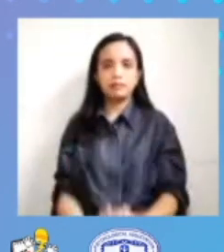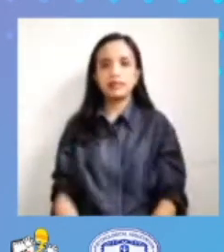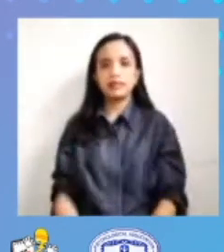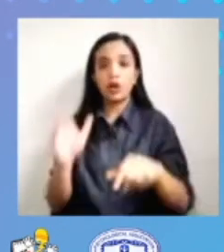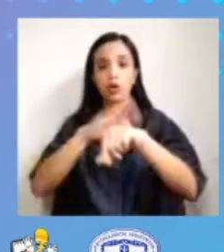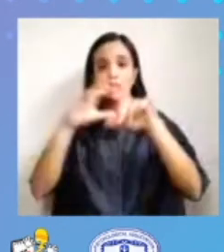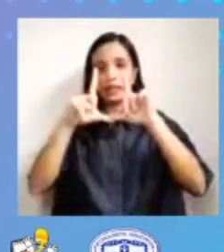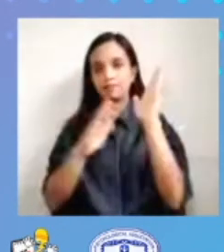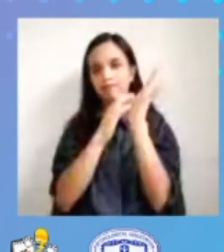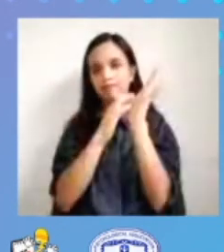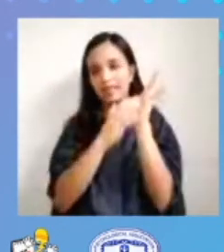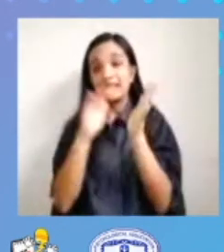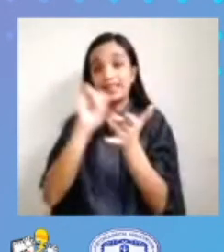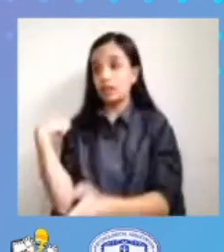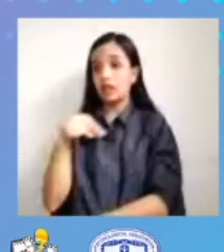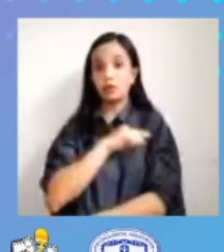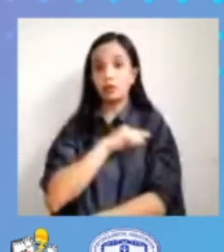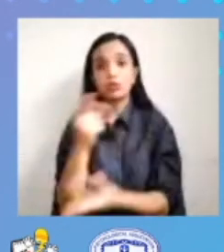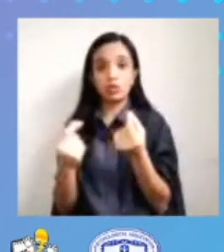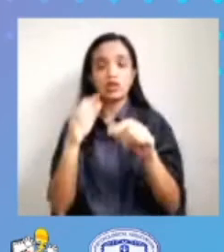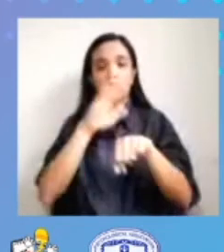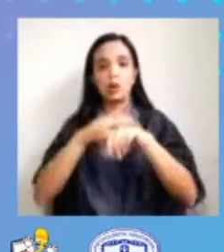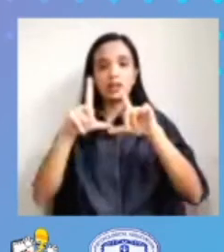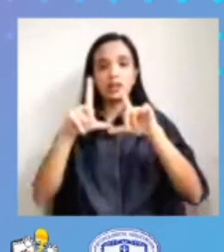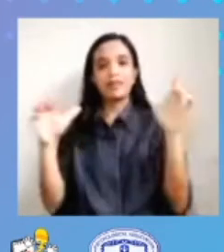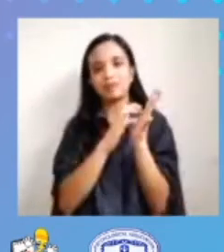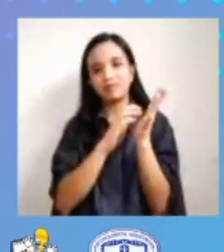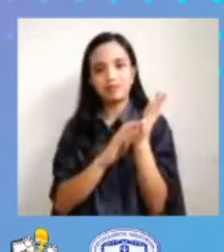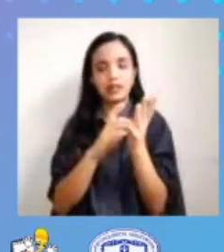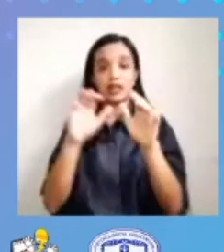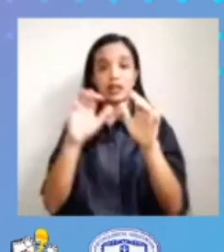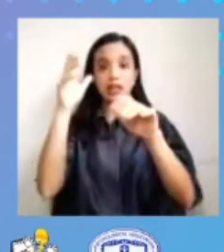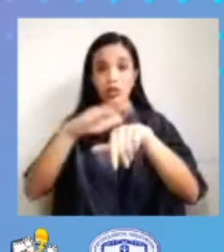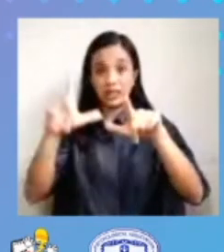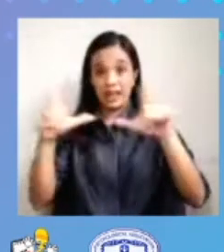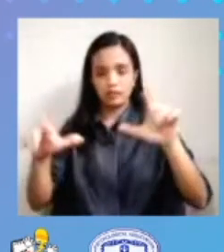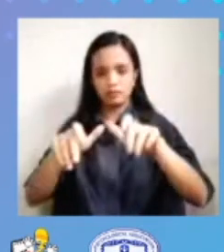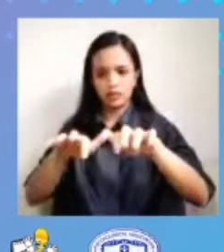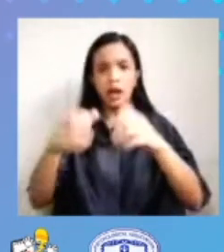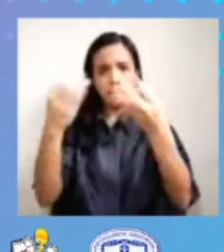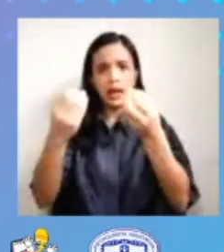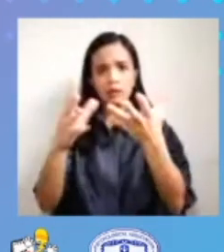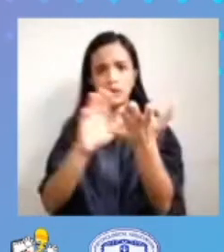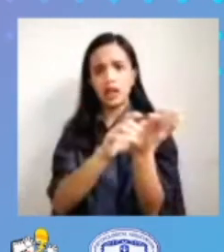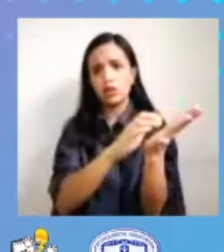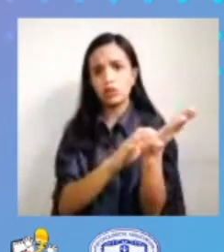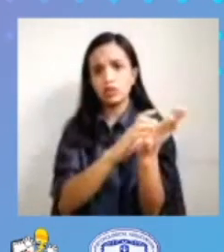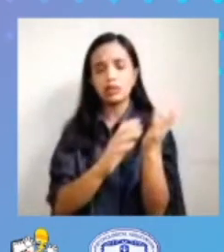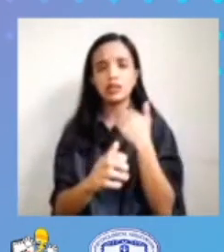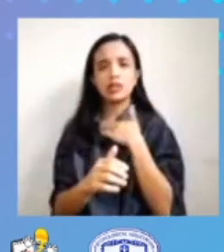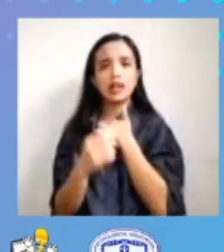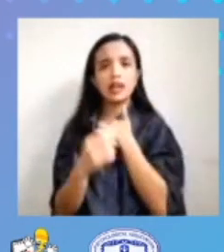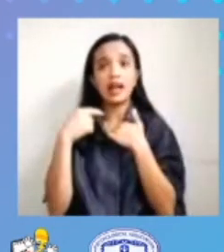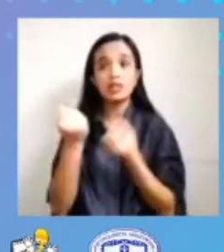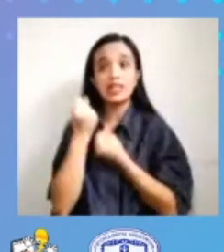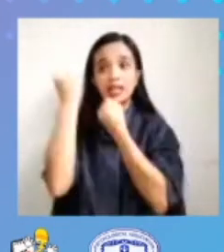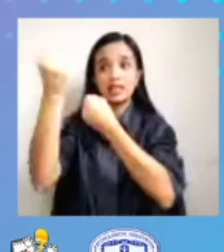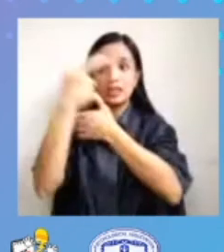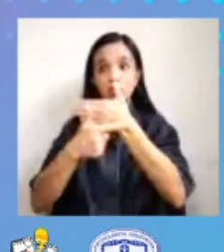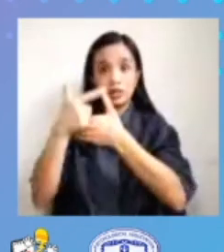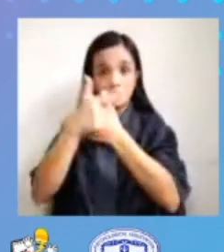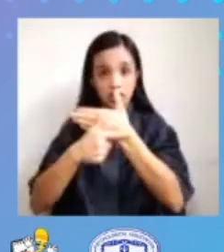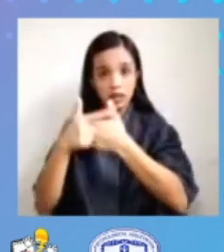on your capacity, what you want to attain, no? So lagi natin iisipin yung SMART na yon in everything that we do yan. Kaya very clear